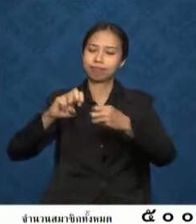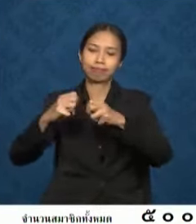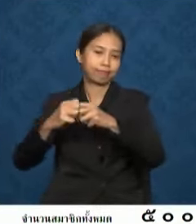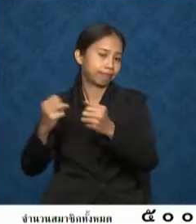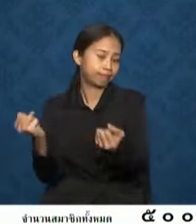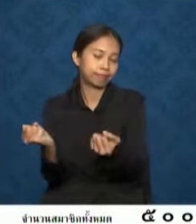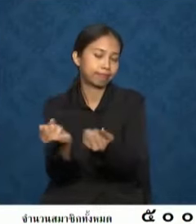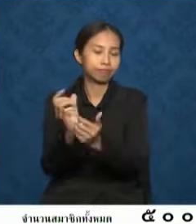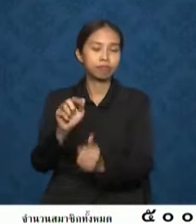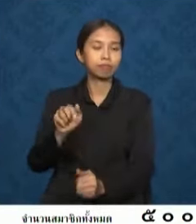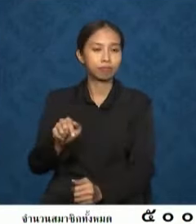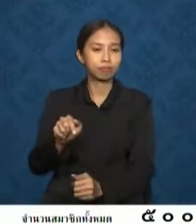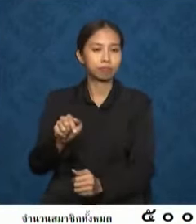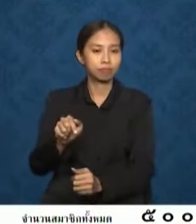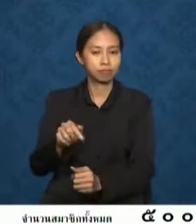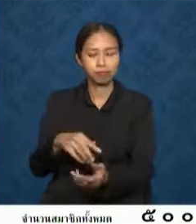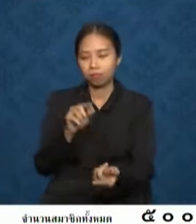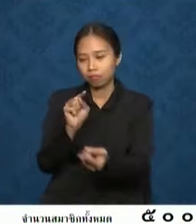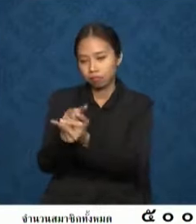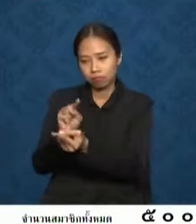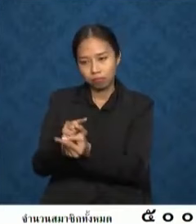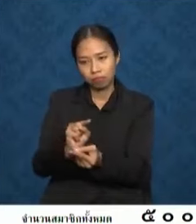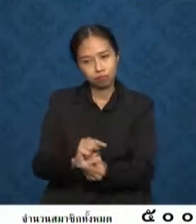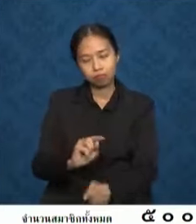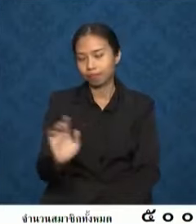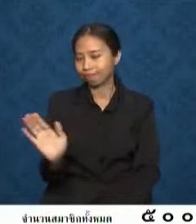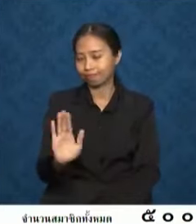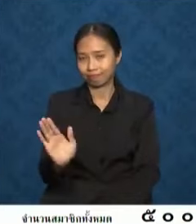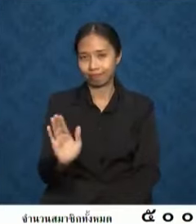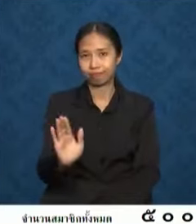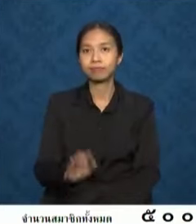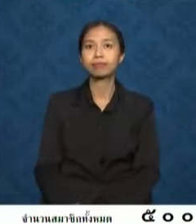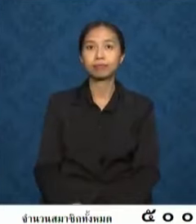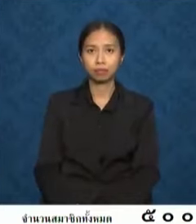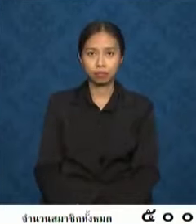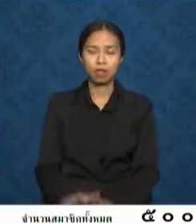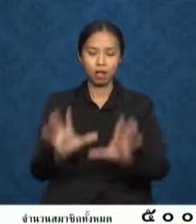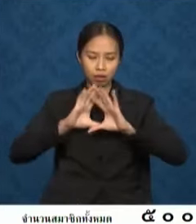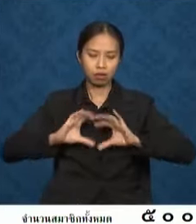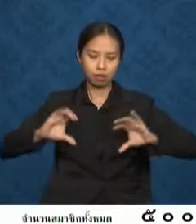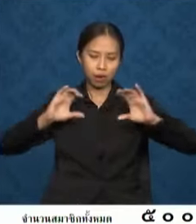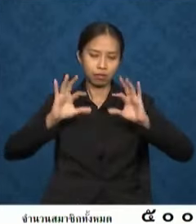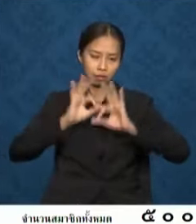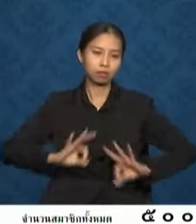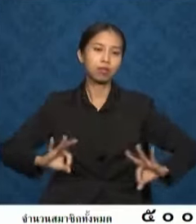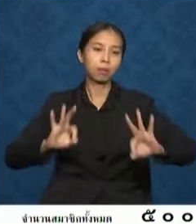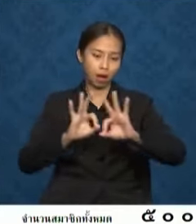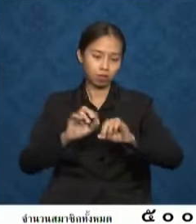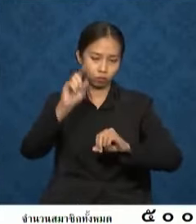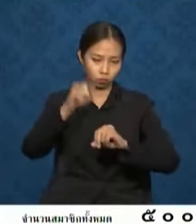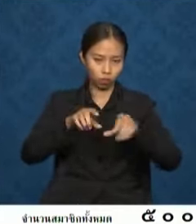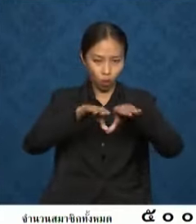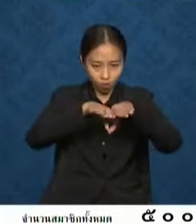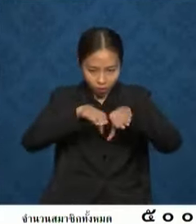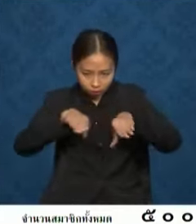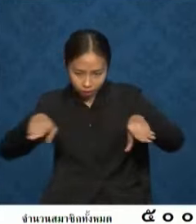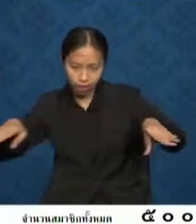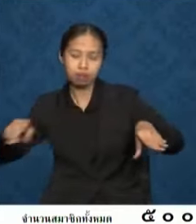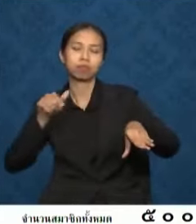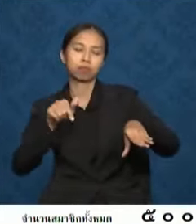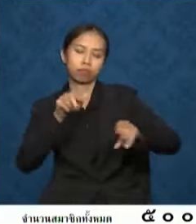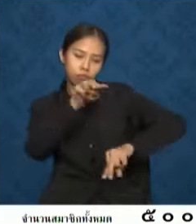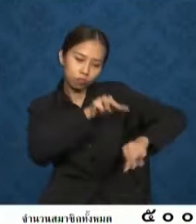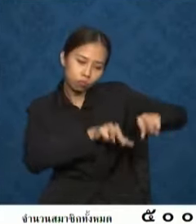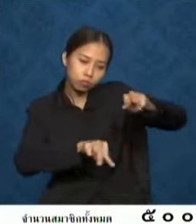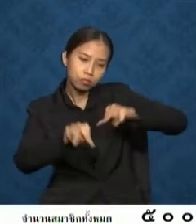พึงประสงค์เนี่ยเกิดขึ้นระหว่างการสัญจรได้รัฐบาลจึงจำเป็นต้องมีมาตรการที่เป็นมาตรฐาน